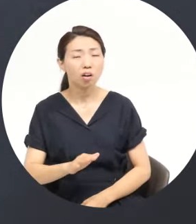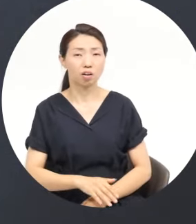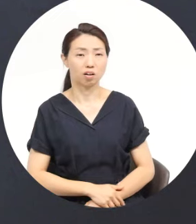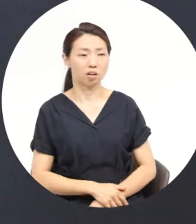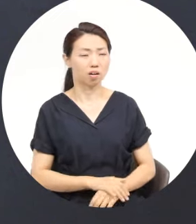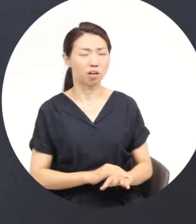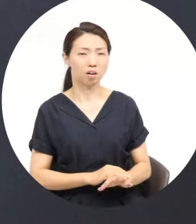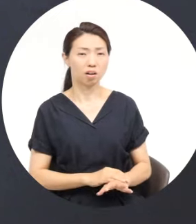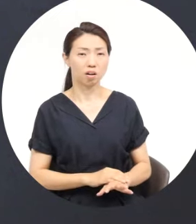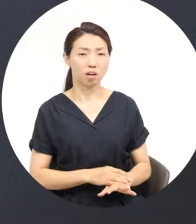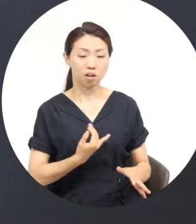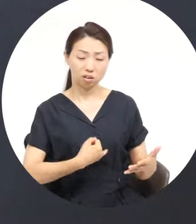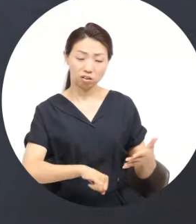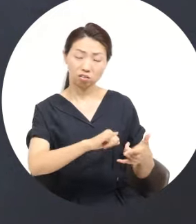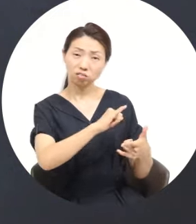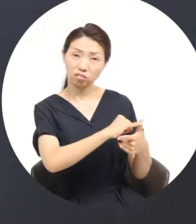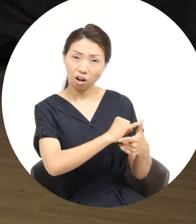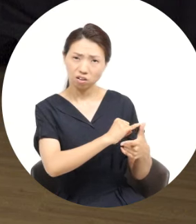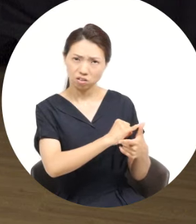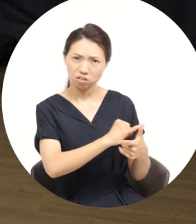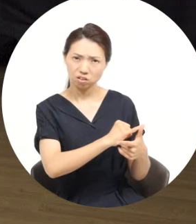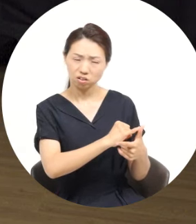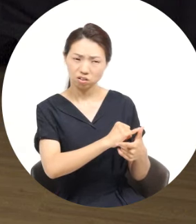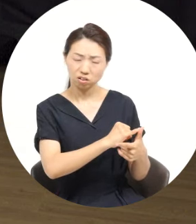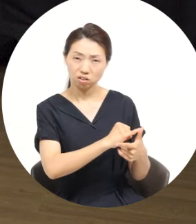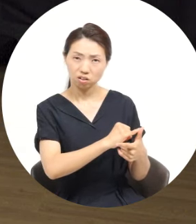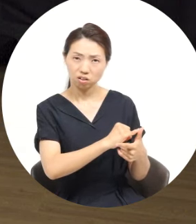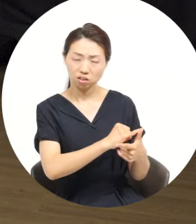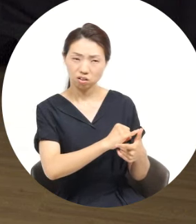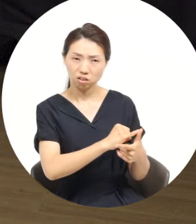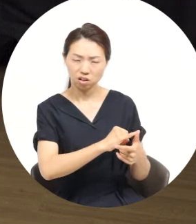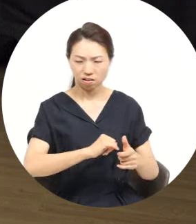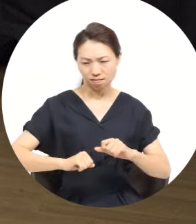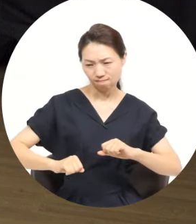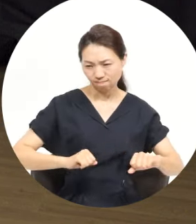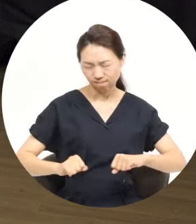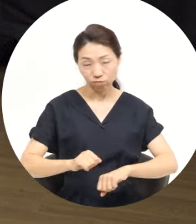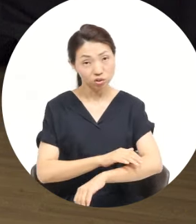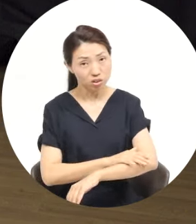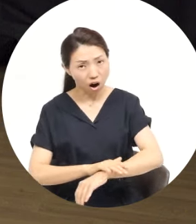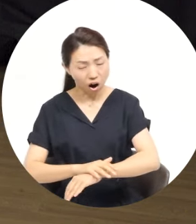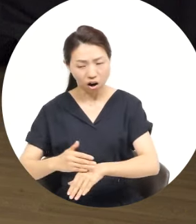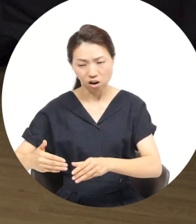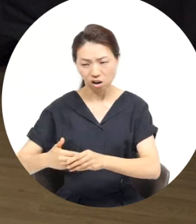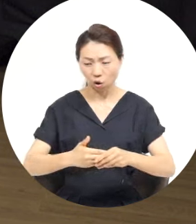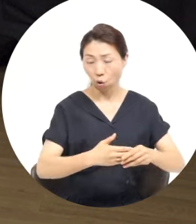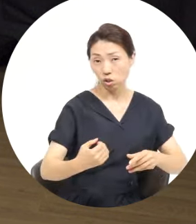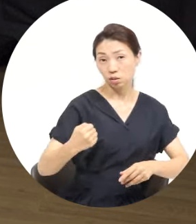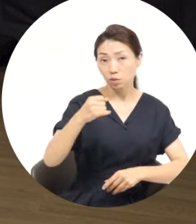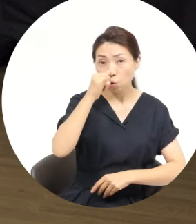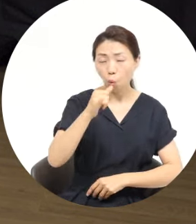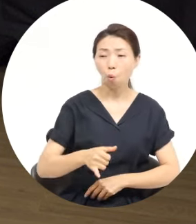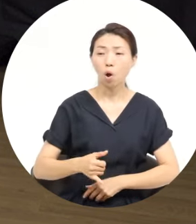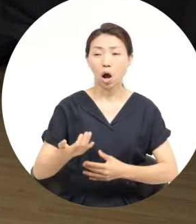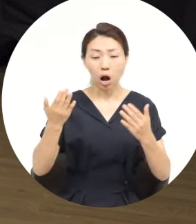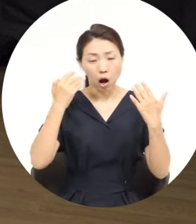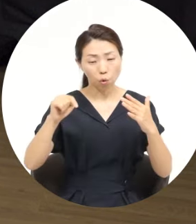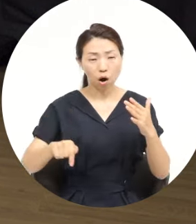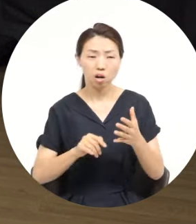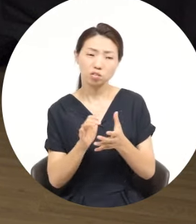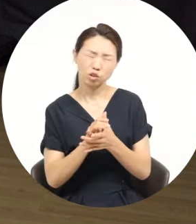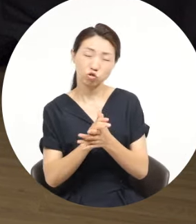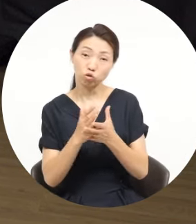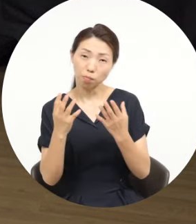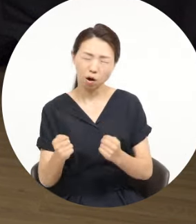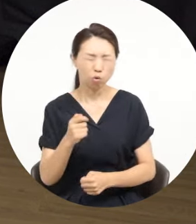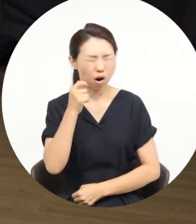근데 그러니까 아이가 되게 좀 주동적이어서 여기에서 리더십이 되게 강하게 학교에서